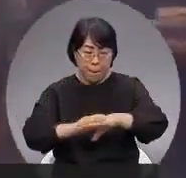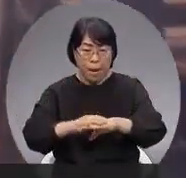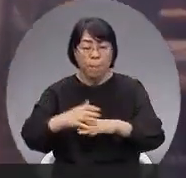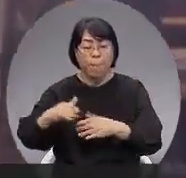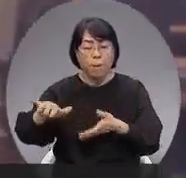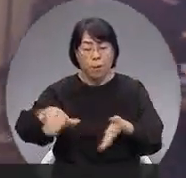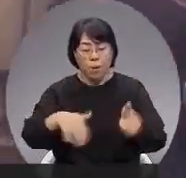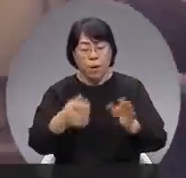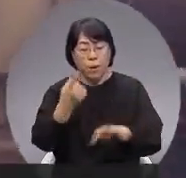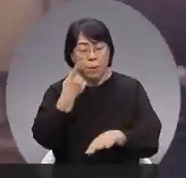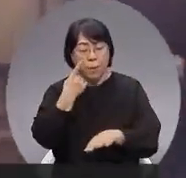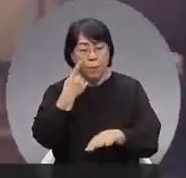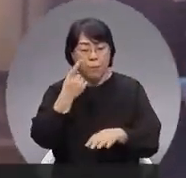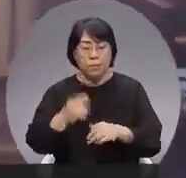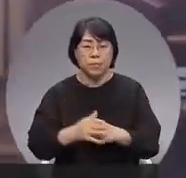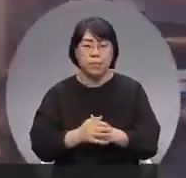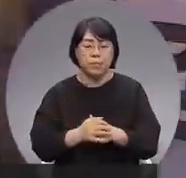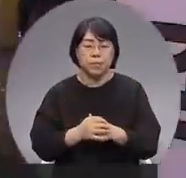거리로 나가봤습니다.